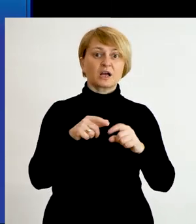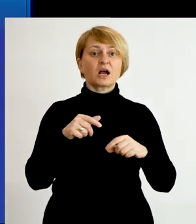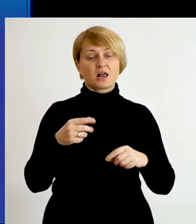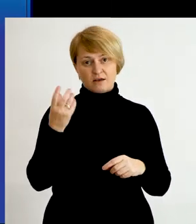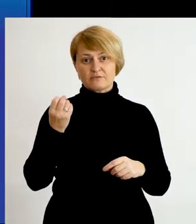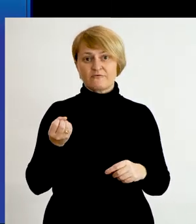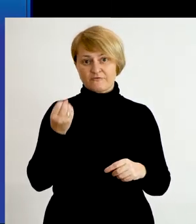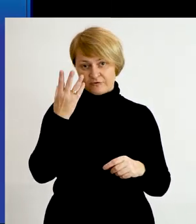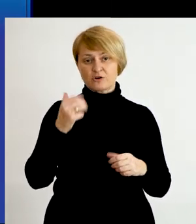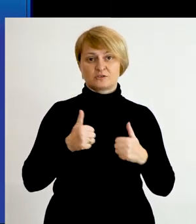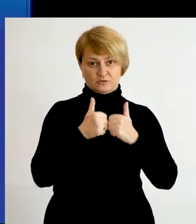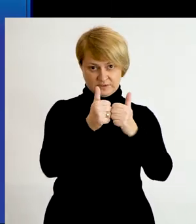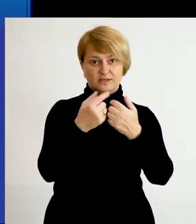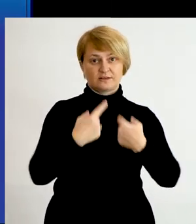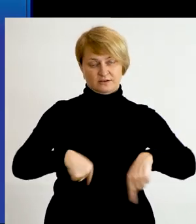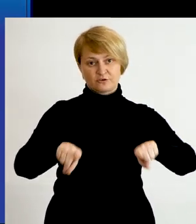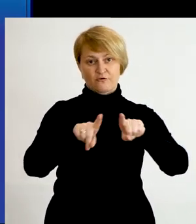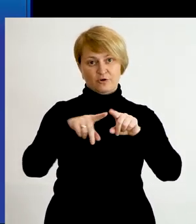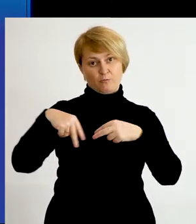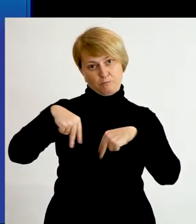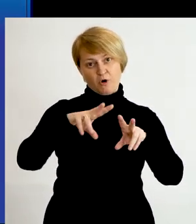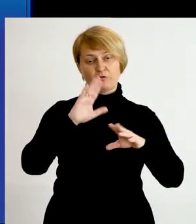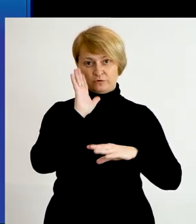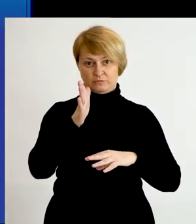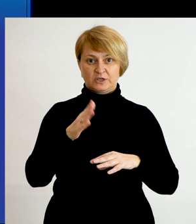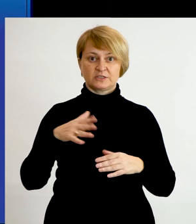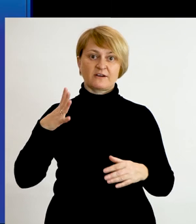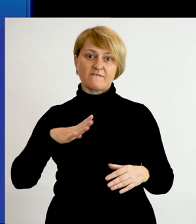wiosną do zadania wrócimy.